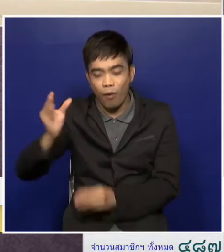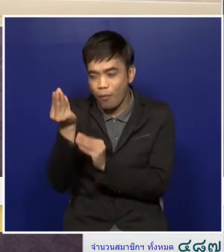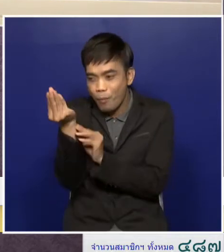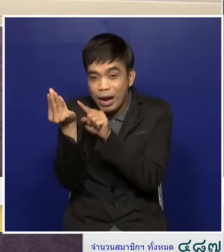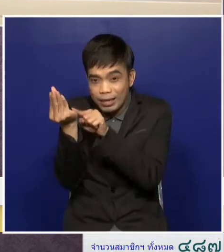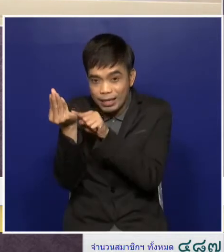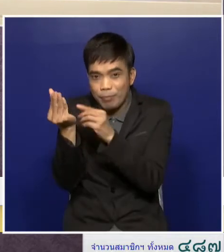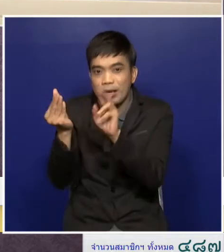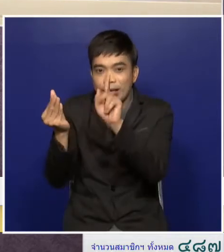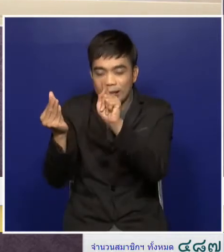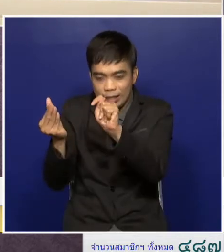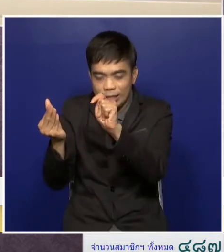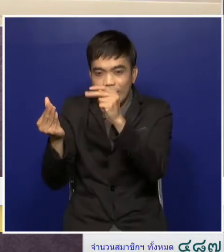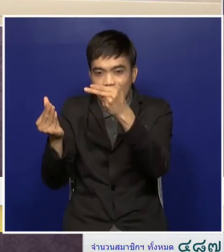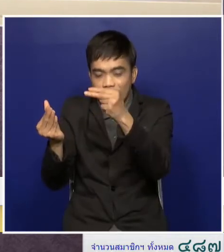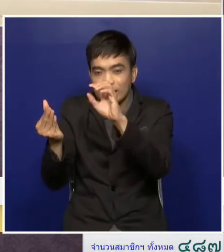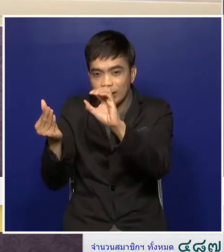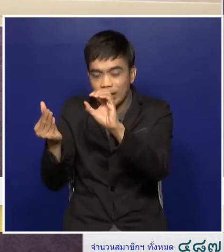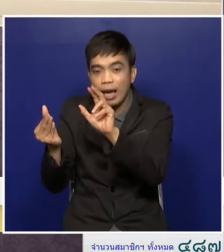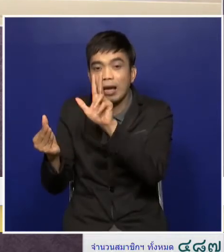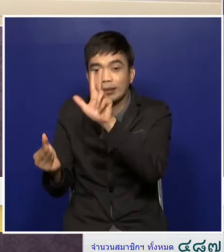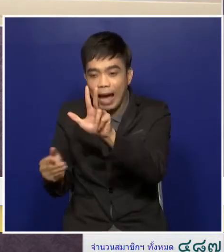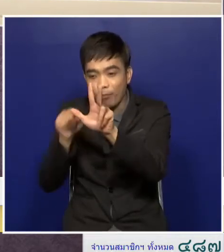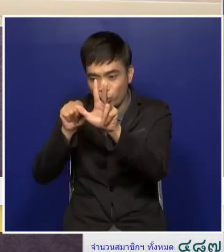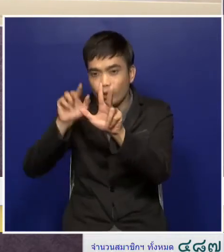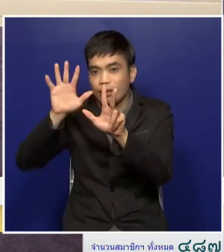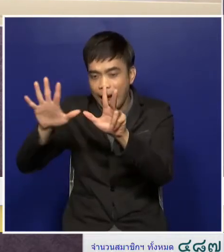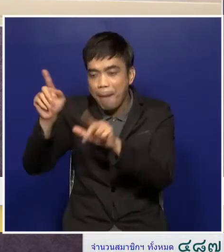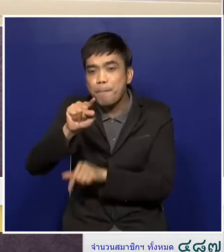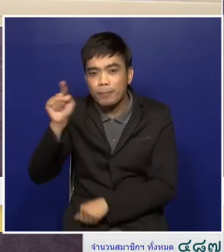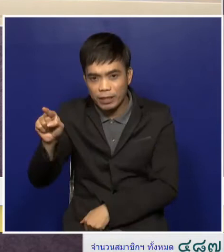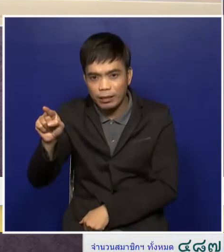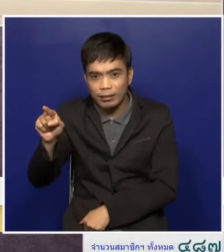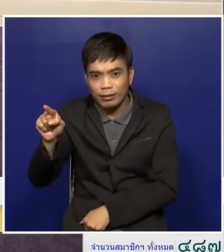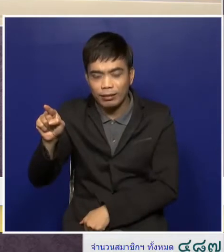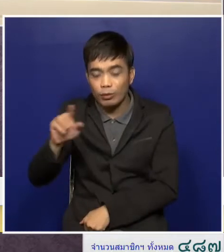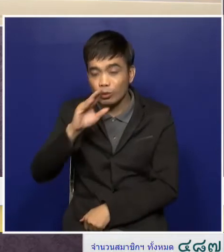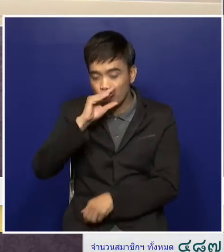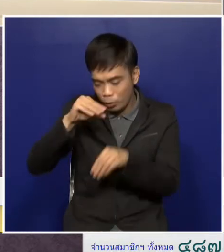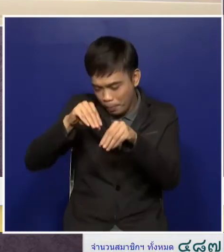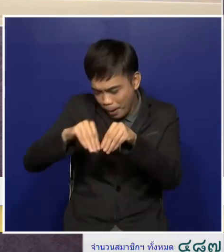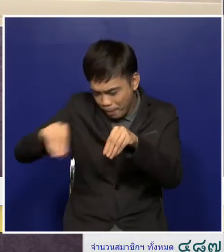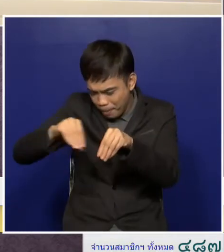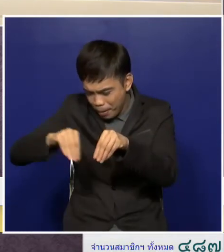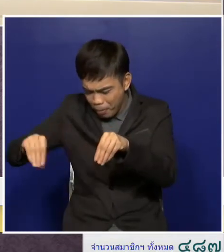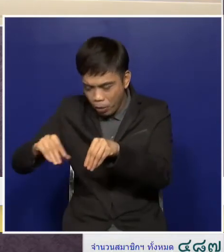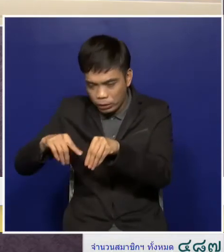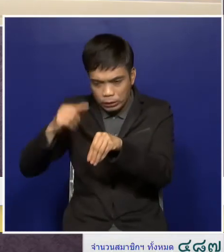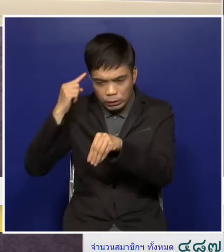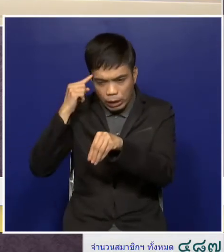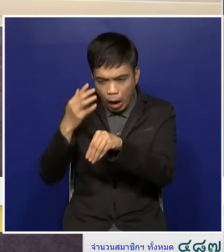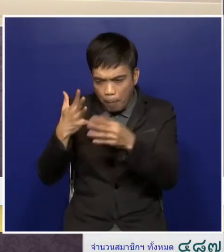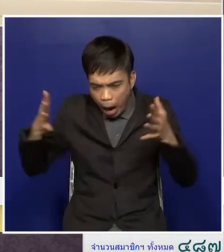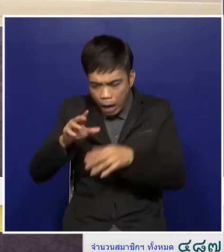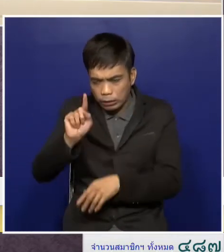5อรเซ็ต์ ครั บาง อ ถึ 4 เปอรเซนต์ เครียด เวลา ปลูก แล เครียด ม ก เกิน เกิน นะฮะ